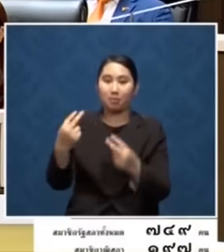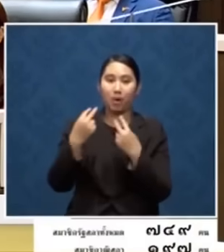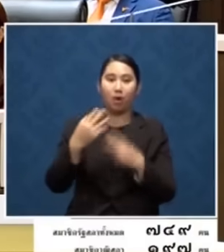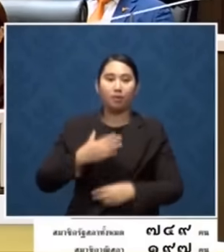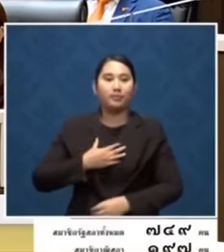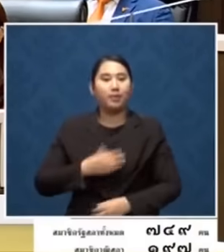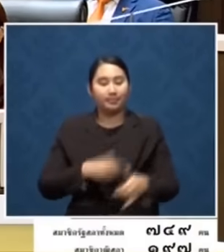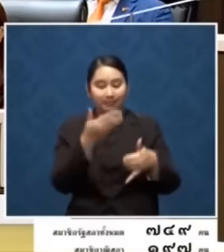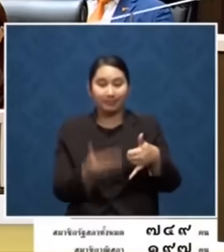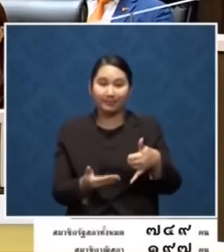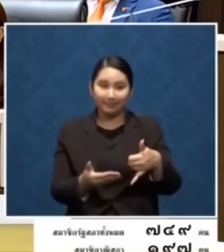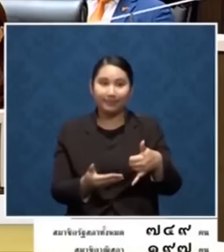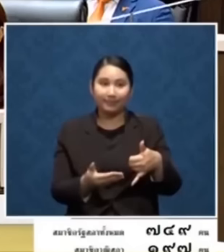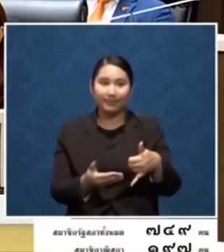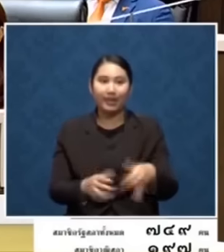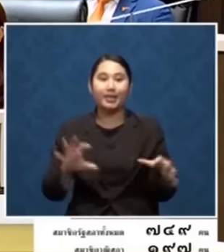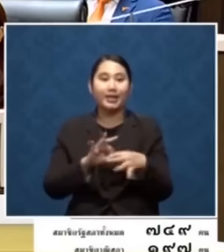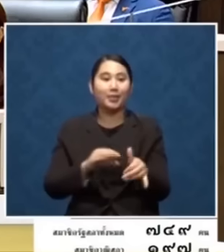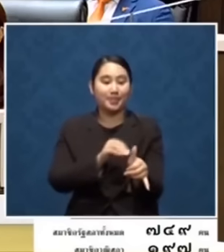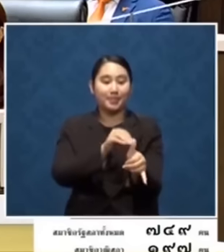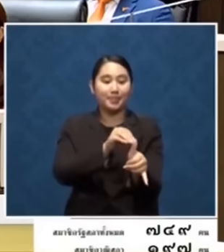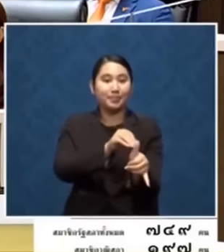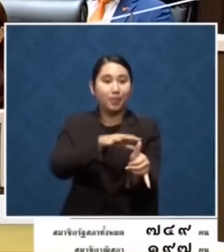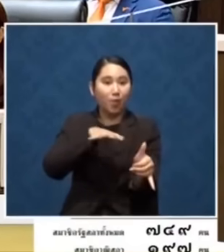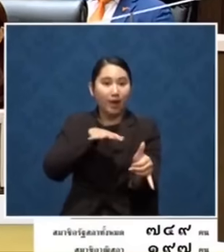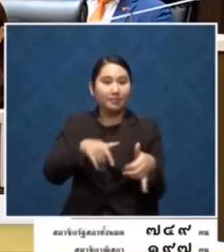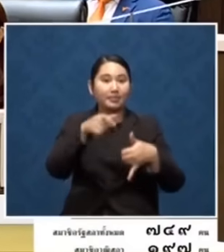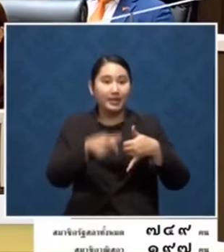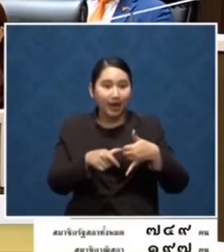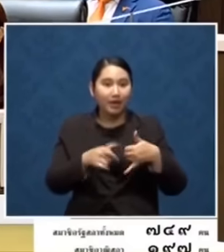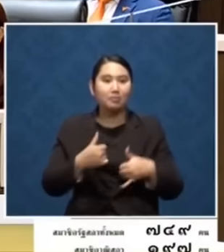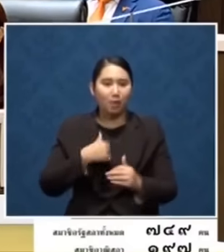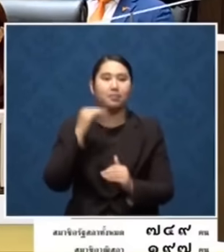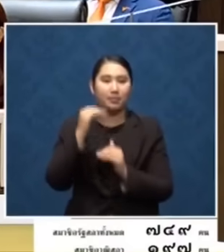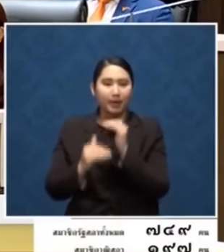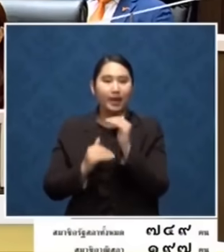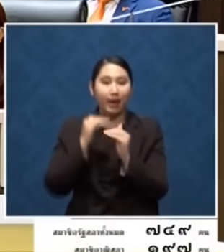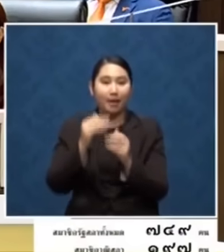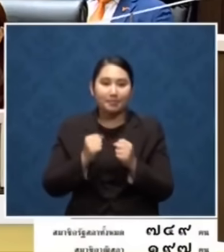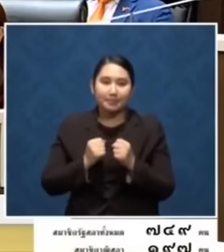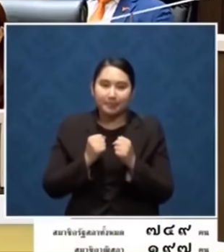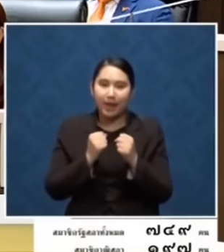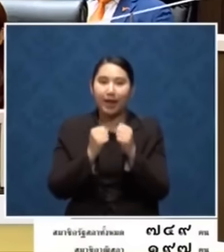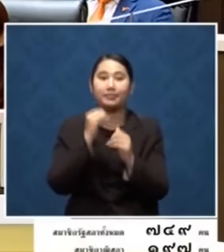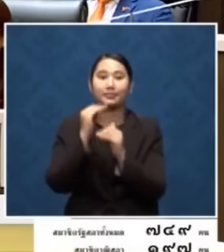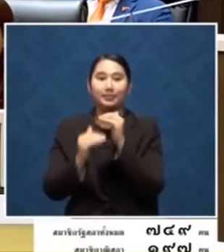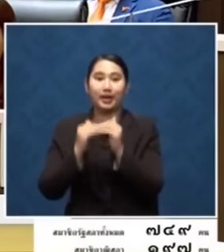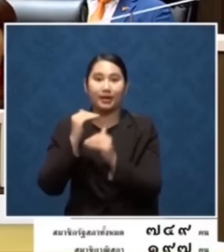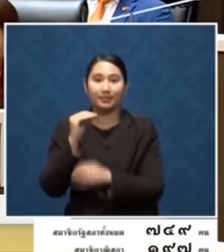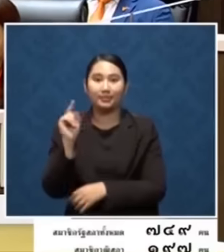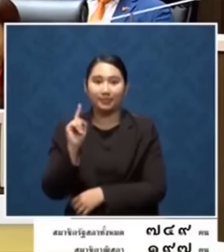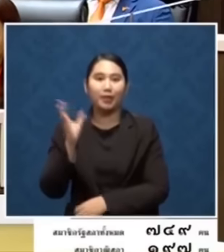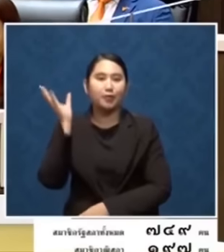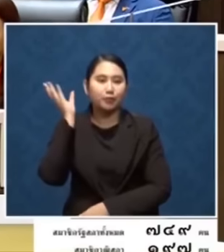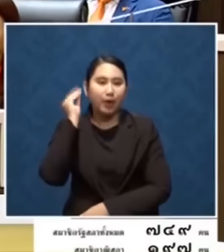จะมีการตอบแทนแม้กระทั่งในก้าวไกลเองอย่างคุณรังสิมันโรมหรือก่อนหน้าเองมีทั้งคุณวิโรจน์ทั้งคุณรังสิมันบอกจะตอบคำถามให้เนี่ยท่าน